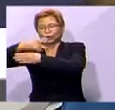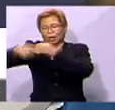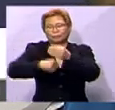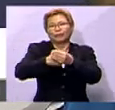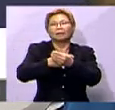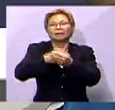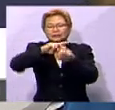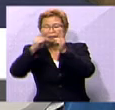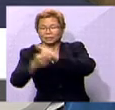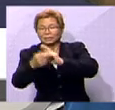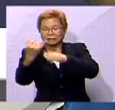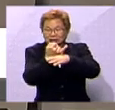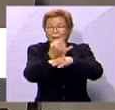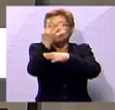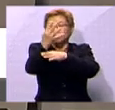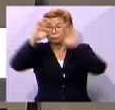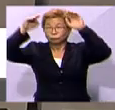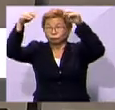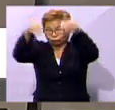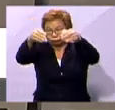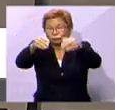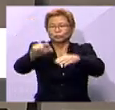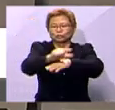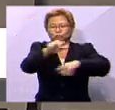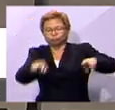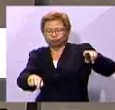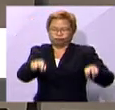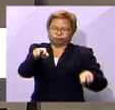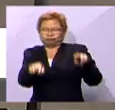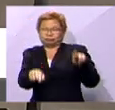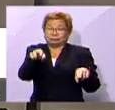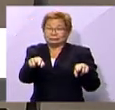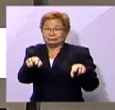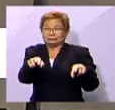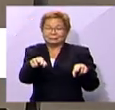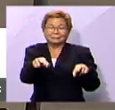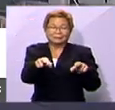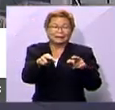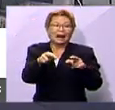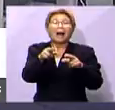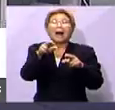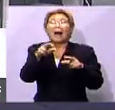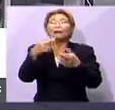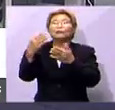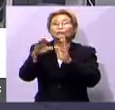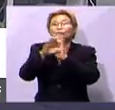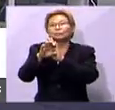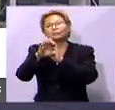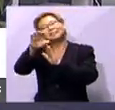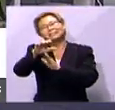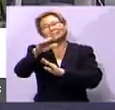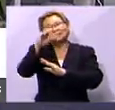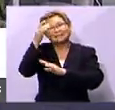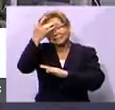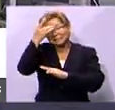industri keempat antara yang menjadi tumpuan penggunaan robotik automasi dan artificial intelligence yang akan menggantikan tugasan